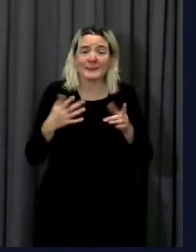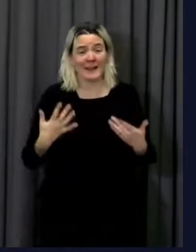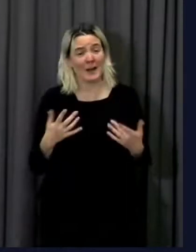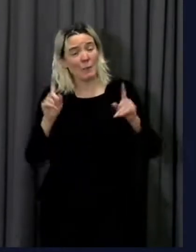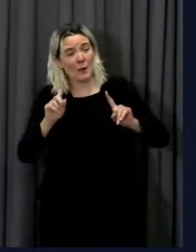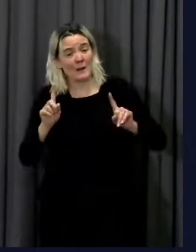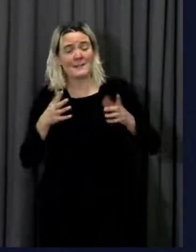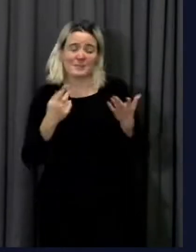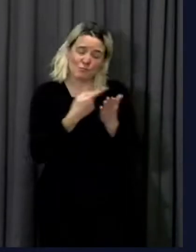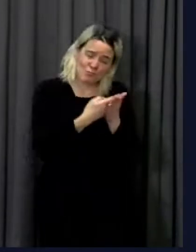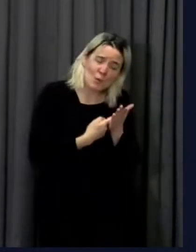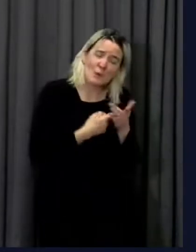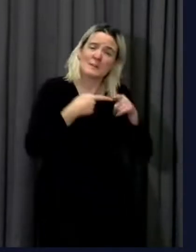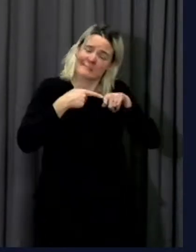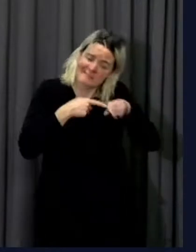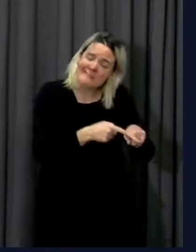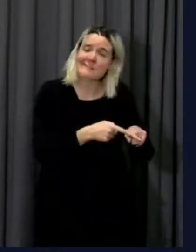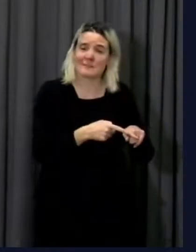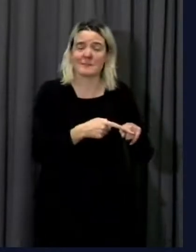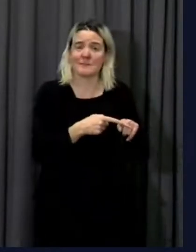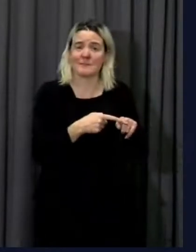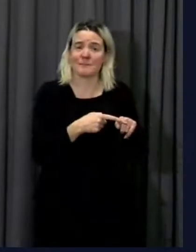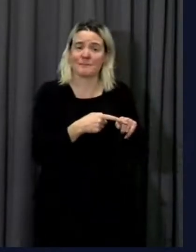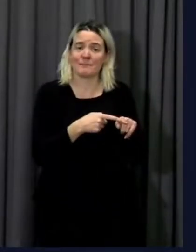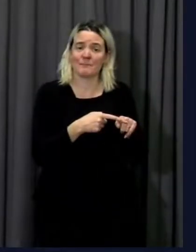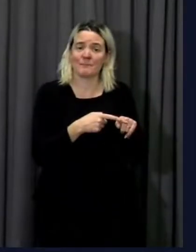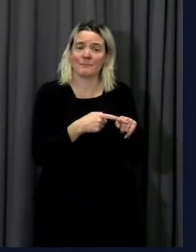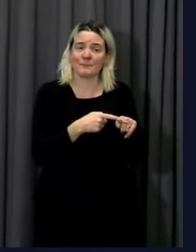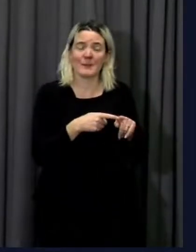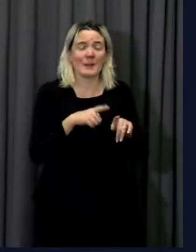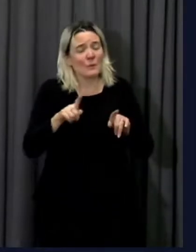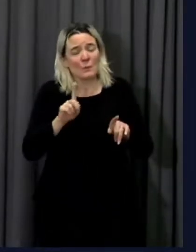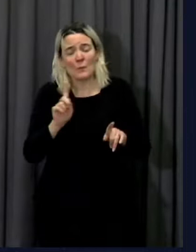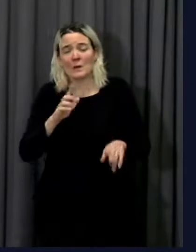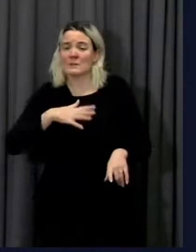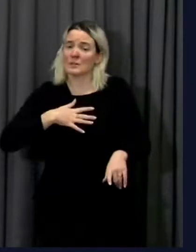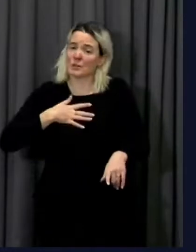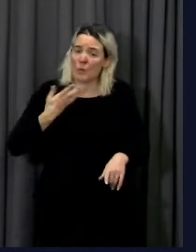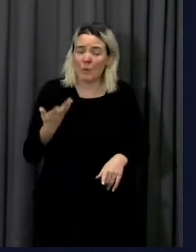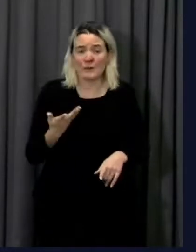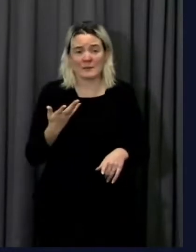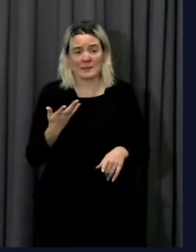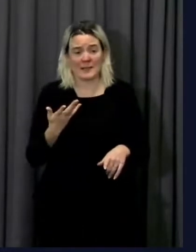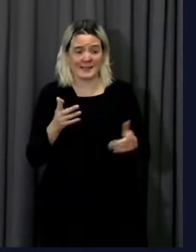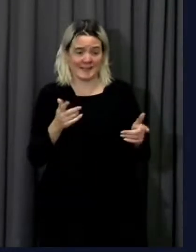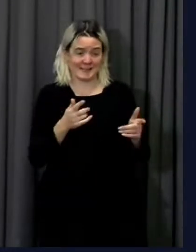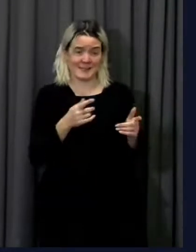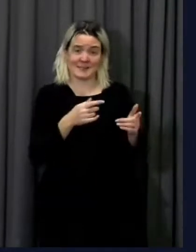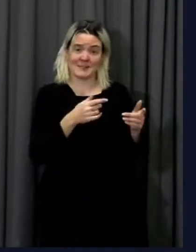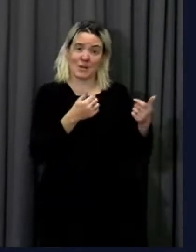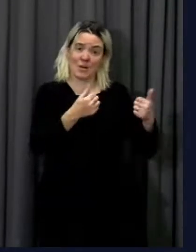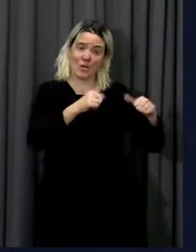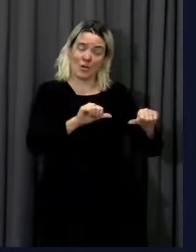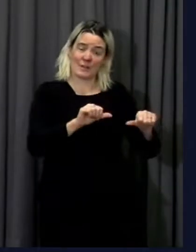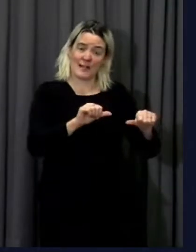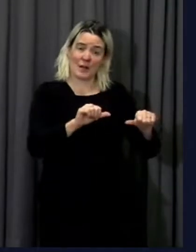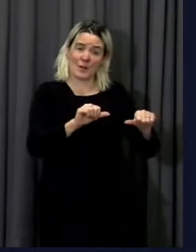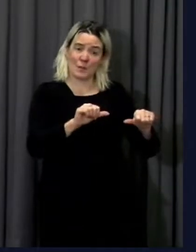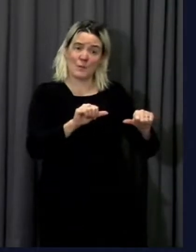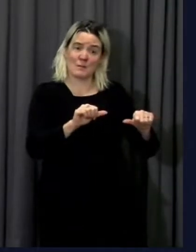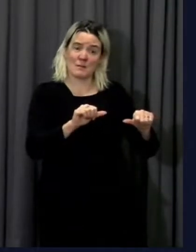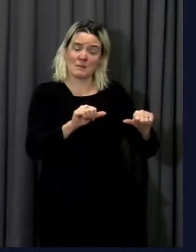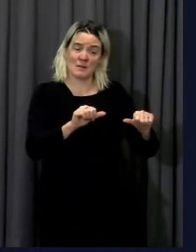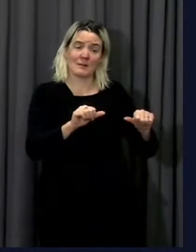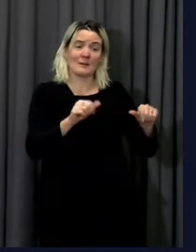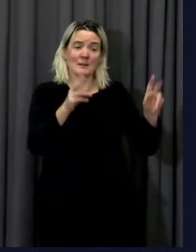cadw at yr rheola achos be dyn ni ddim eisiau yw i rydhau a wedyn gorfod mynd nôl mewn i